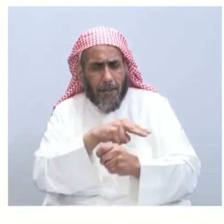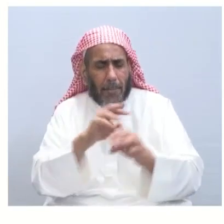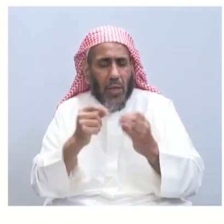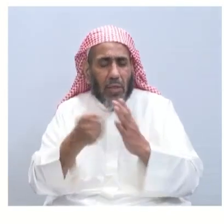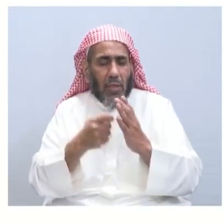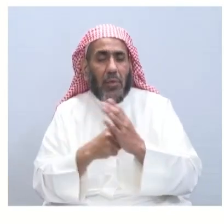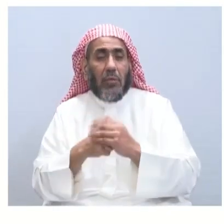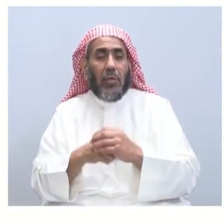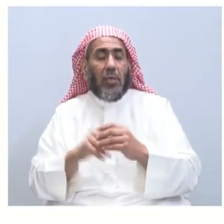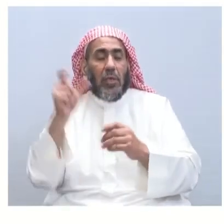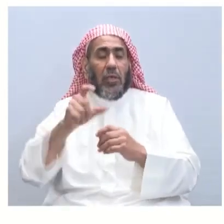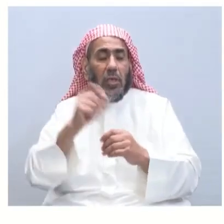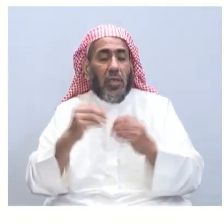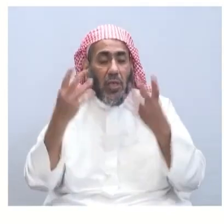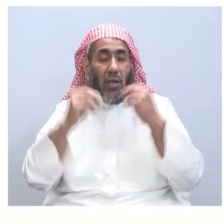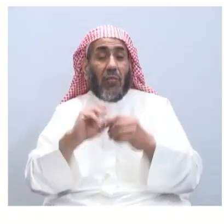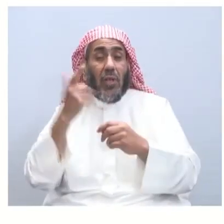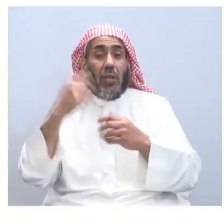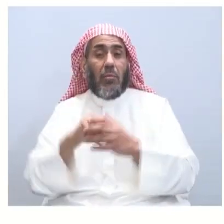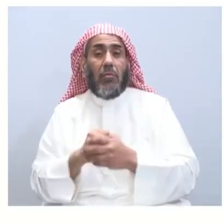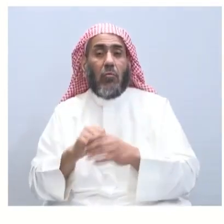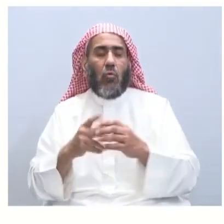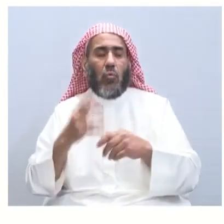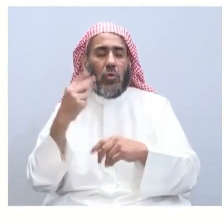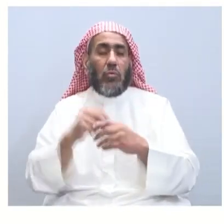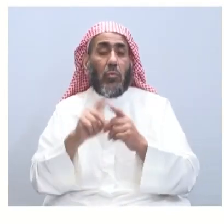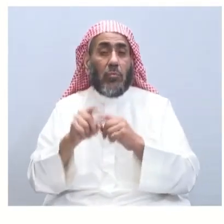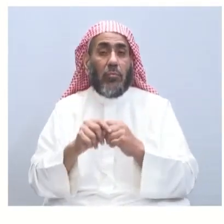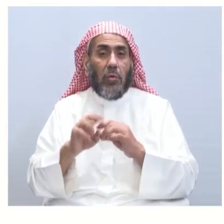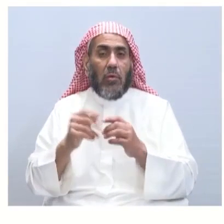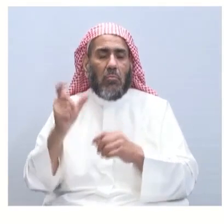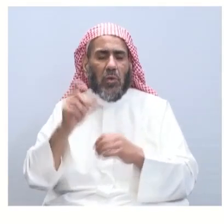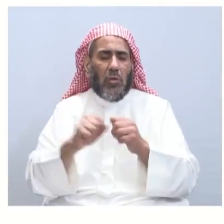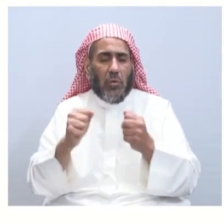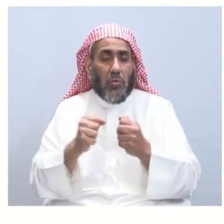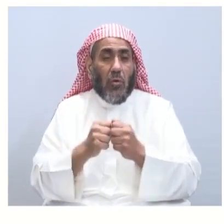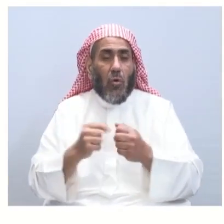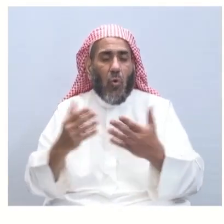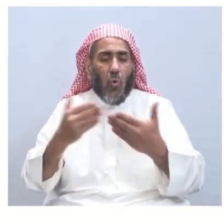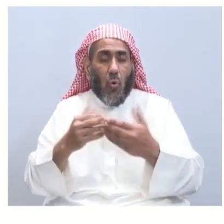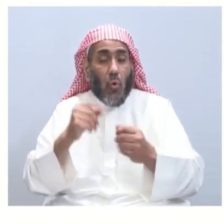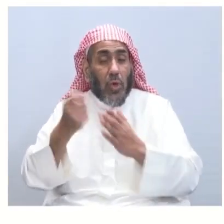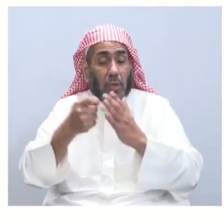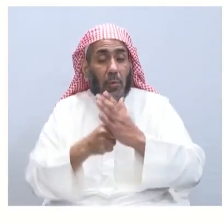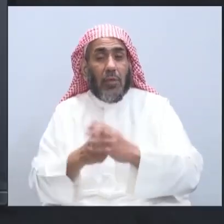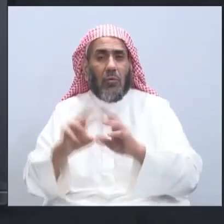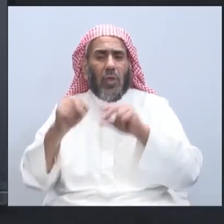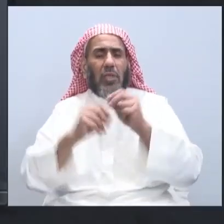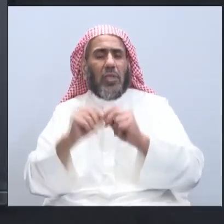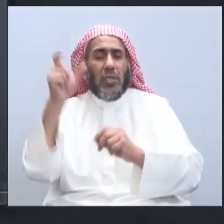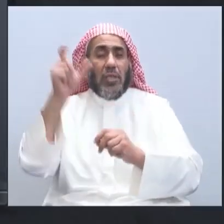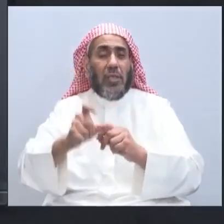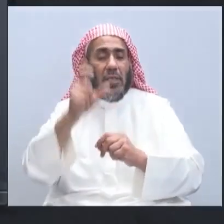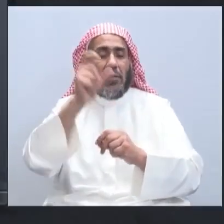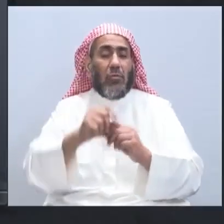الكتابات للشخصيات الثقافيه العربيه والسعوديه معنى ان هنا المجلات اصبحت محضن للكتابات سواء شخصيات